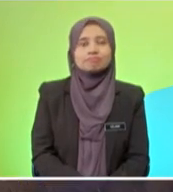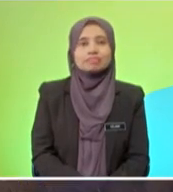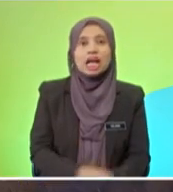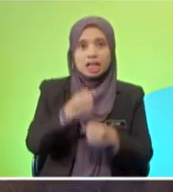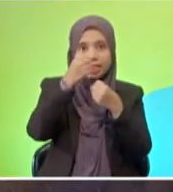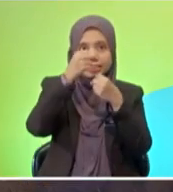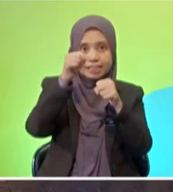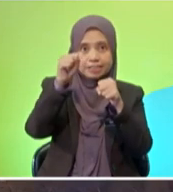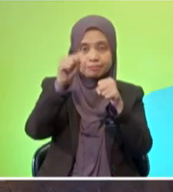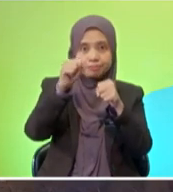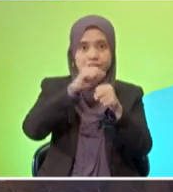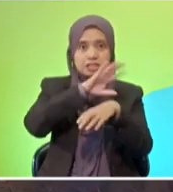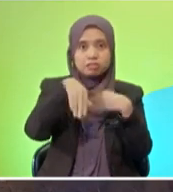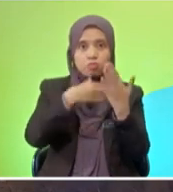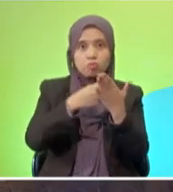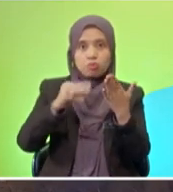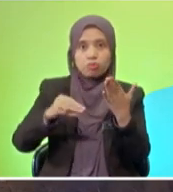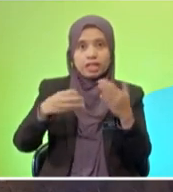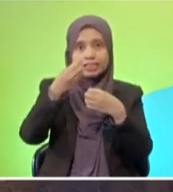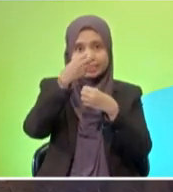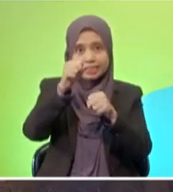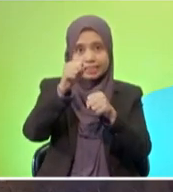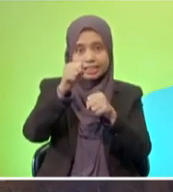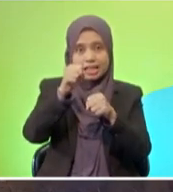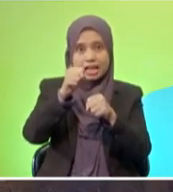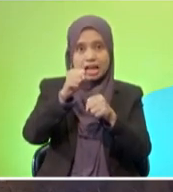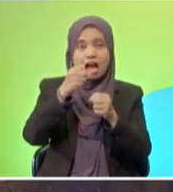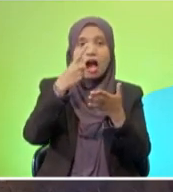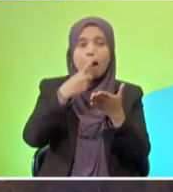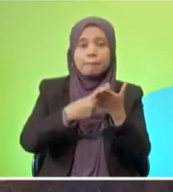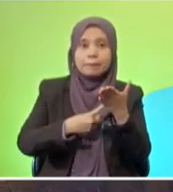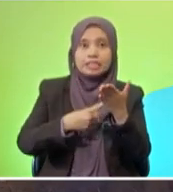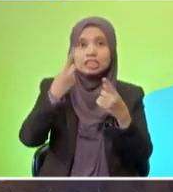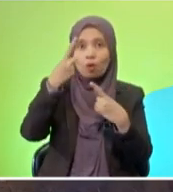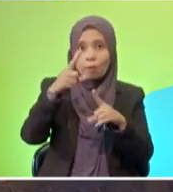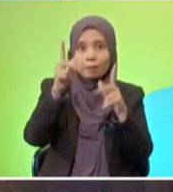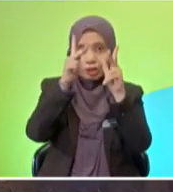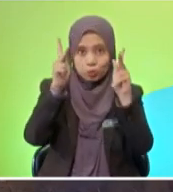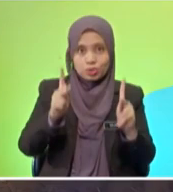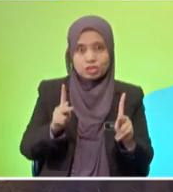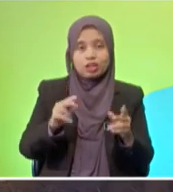di rumah kita sama-sama bantu Rina Apa Kuis teka-teki